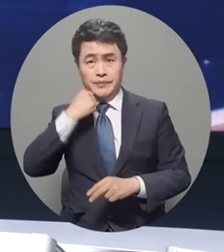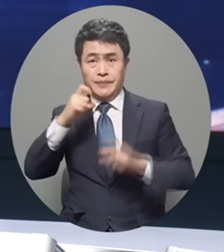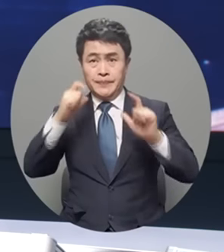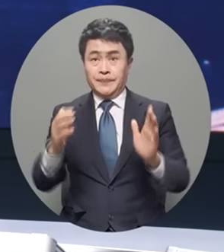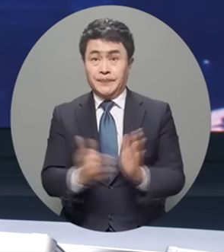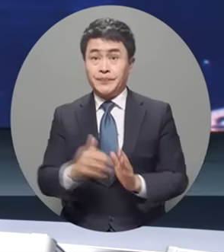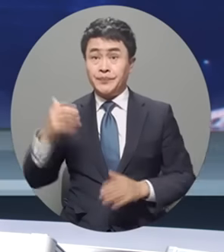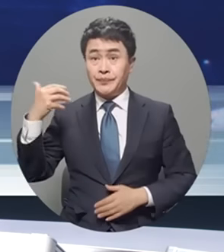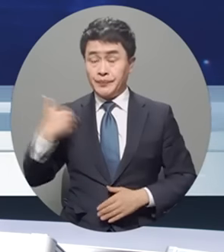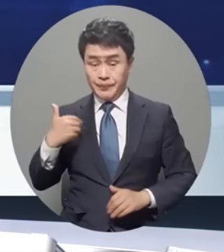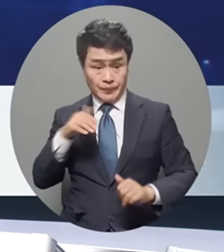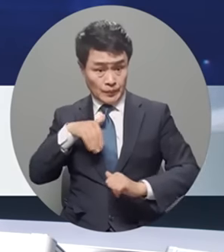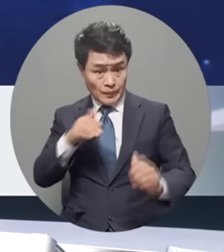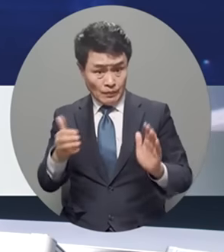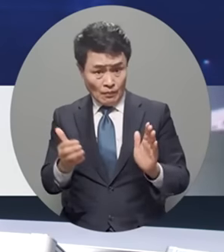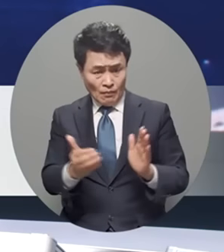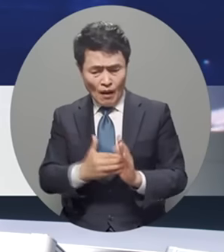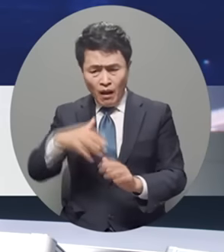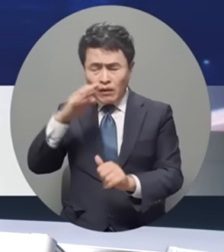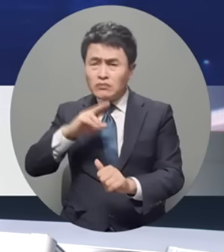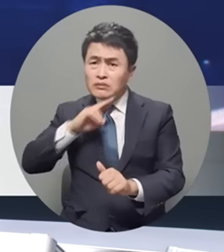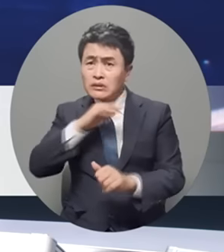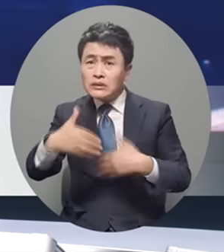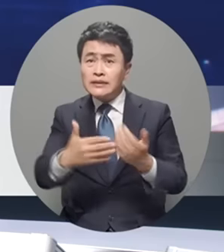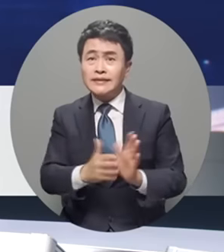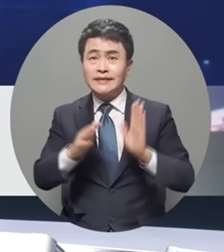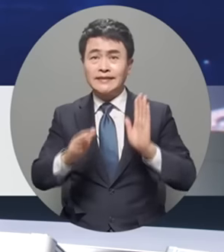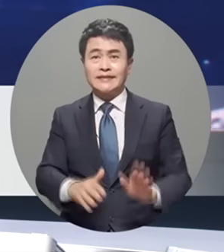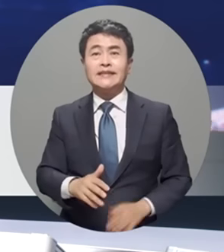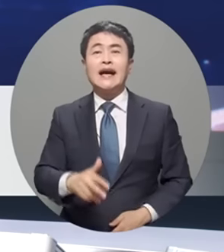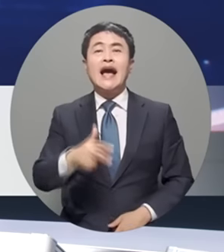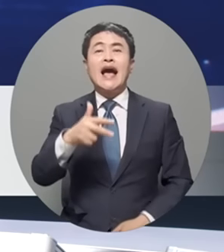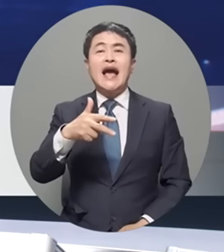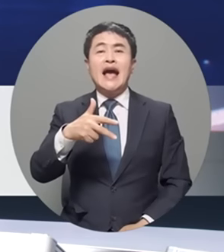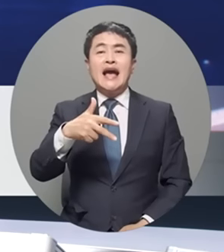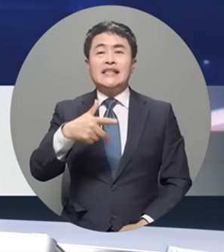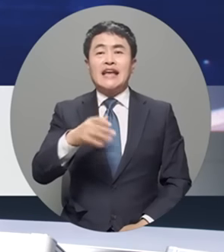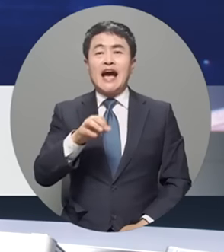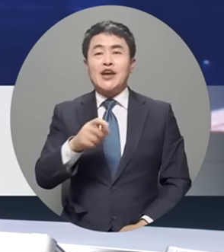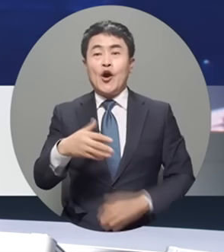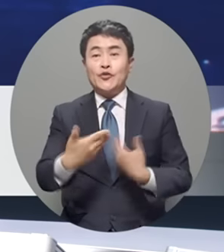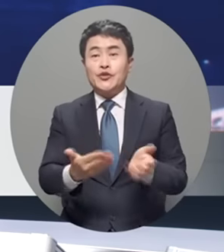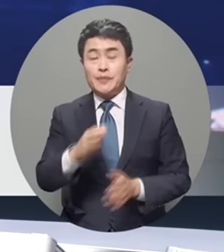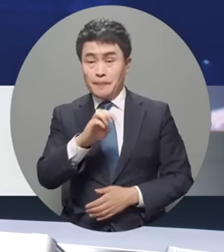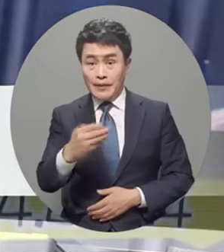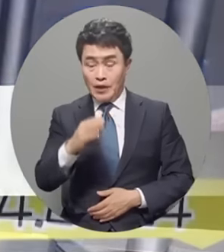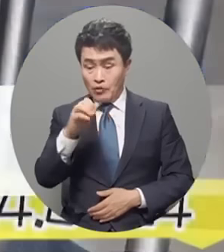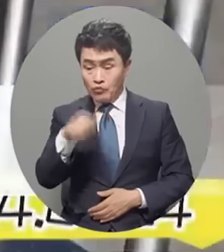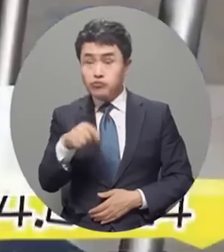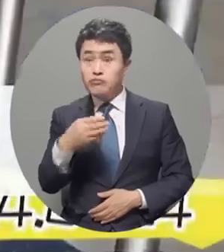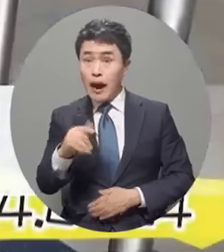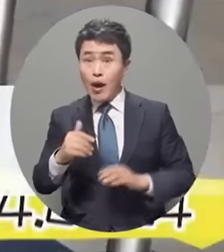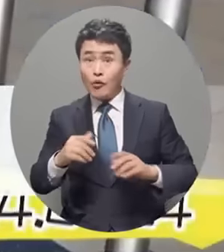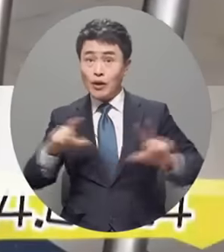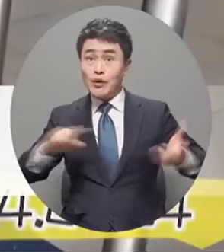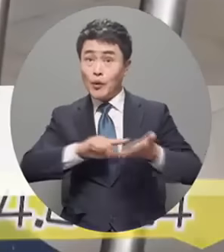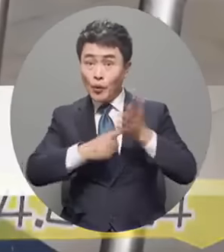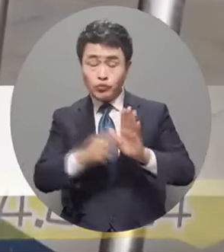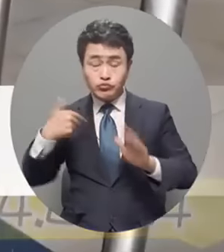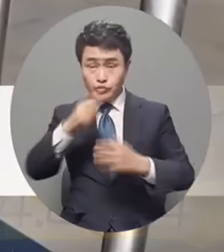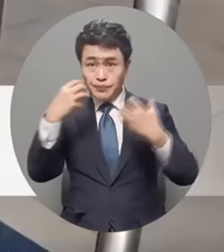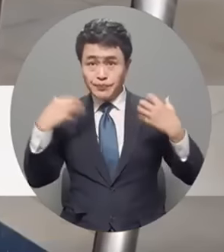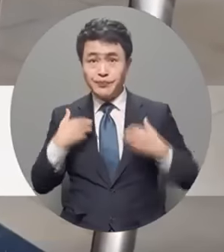중국으로 송환된 이후 학대 의혹이 제기된 자이언트 판다 푸바오가 이번 주 대중에게 공개됩니다. 중국 당국은